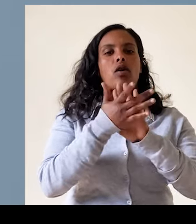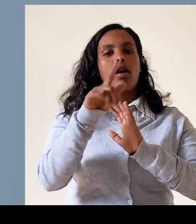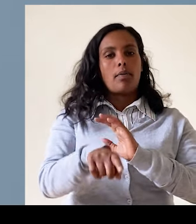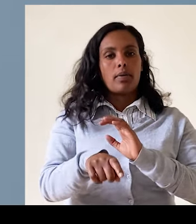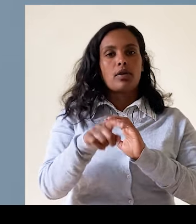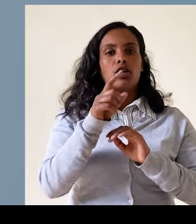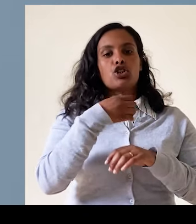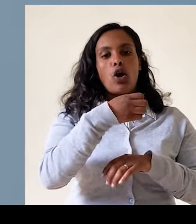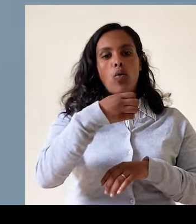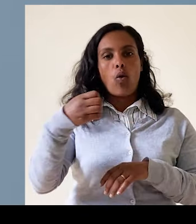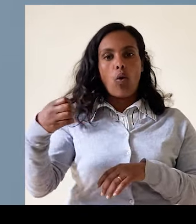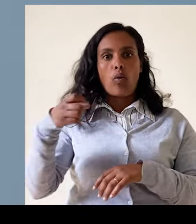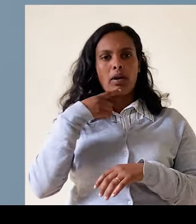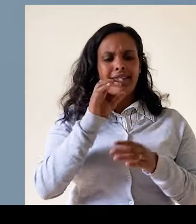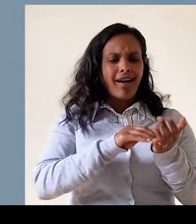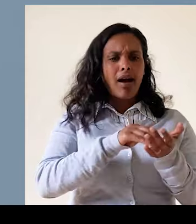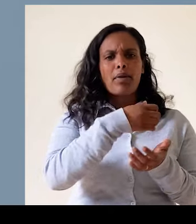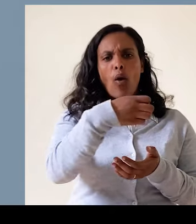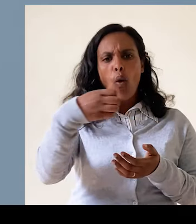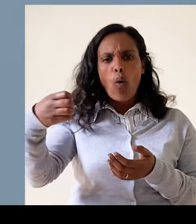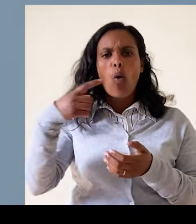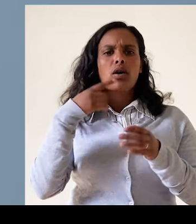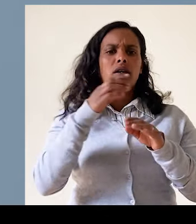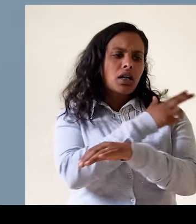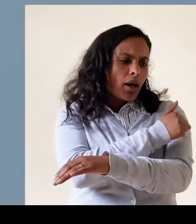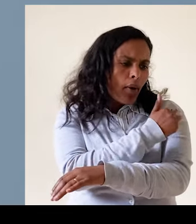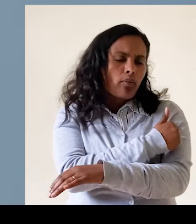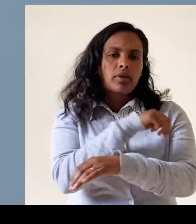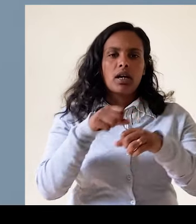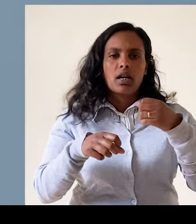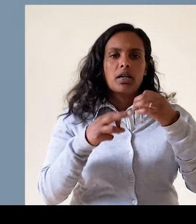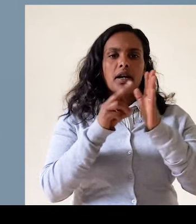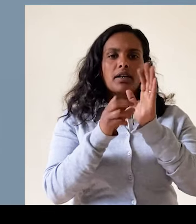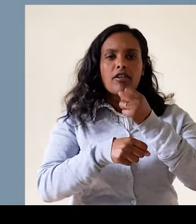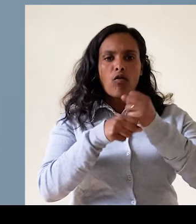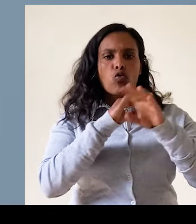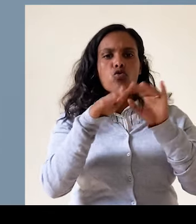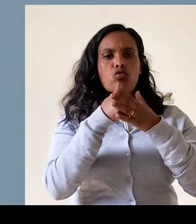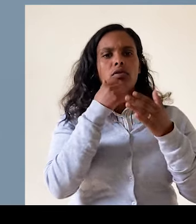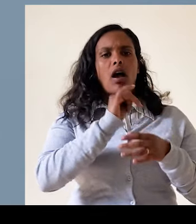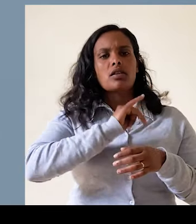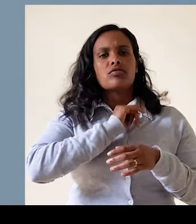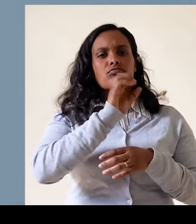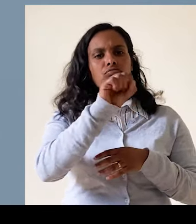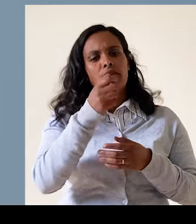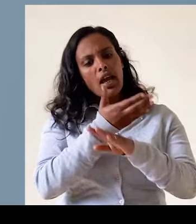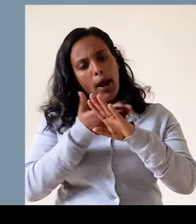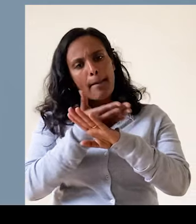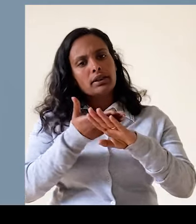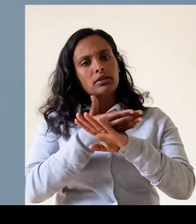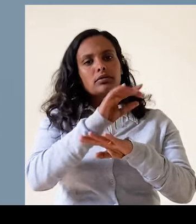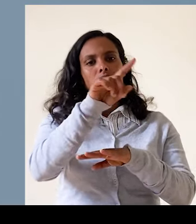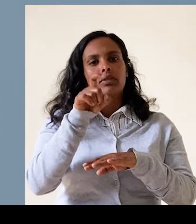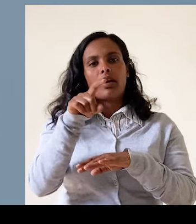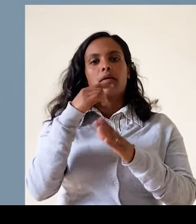አለበት። እያንኳኳ ነው እያልሽ ነበር በተደጋጋሚ አይደለ? ህክምናውንም የህግ ድጋፉንም ሁሉንም ድጋፎች ራስሽ እየወጣሽ